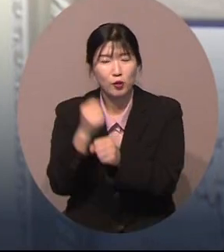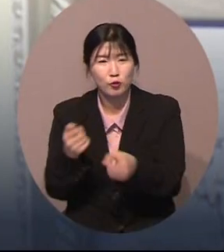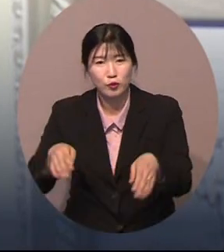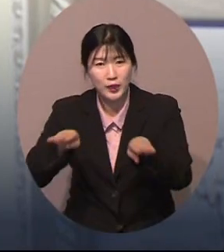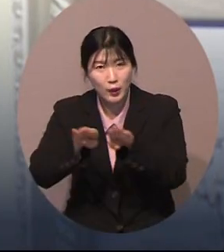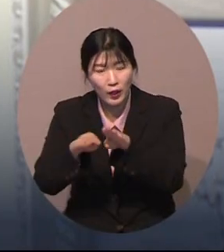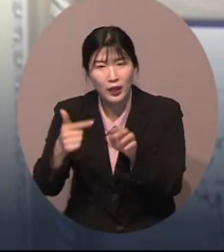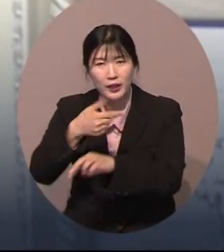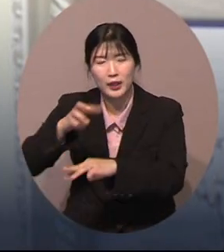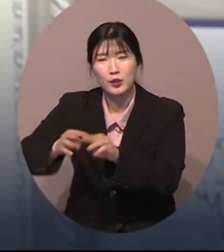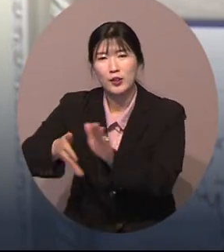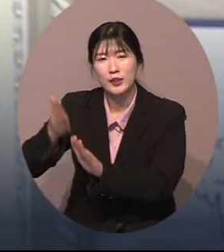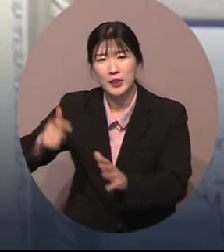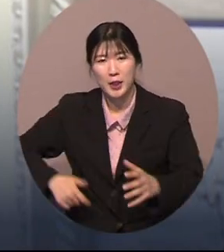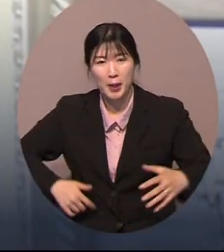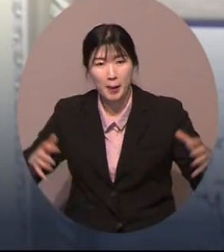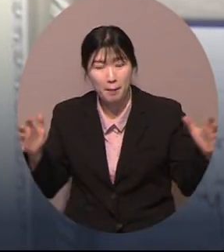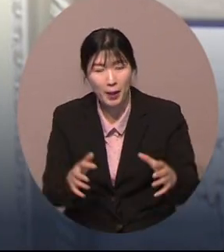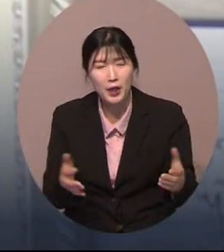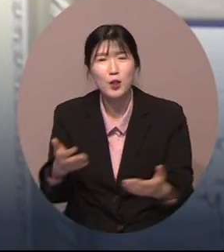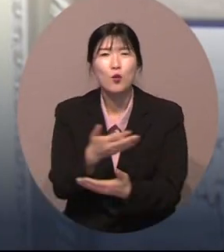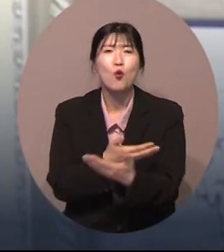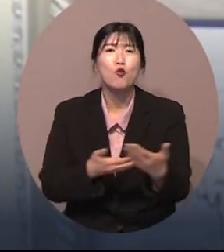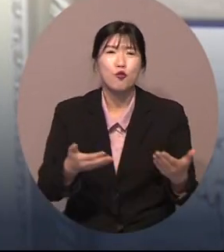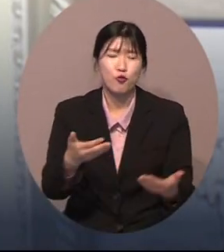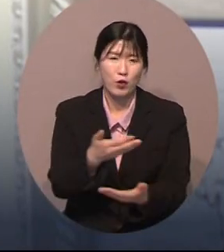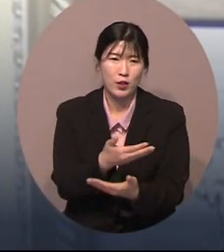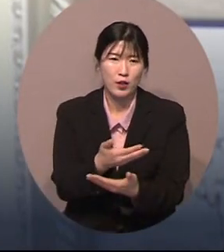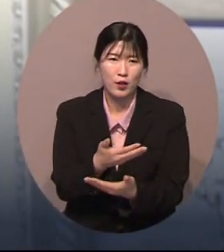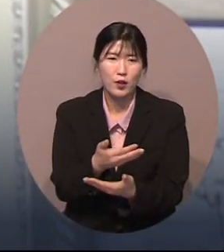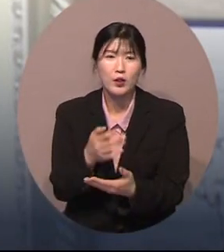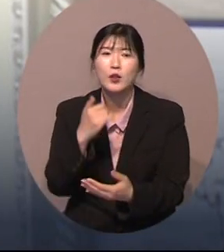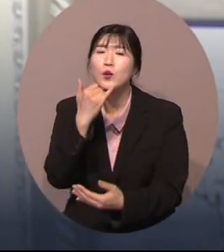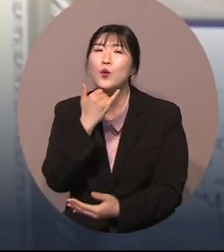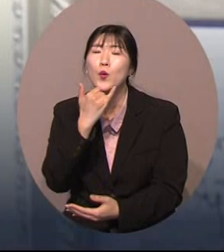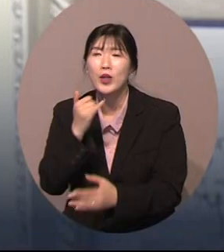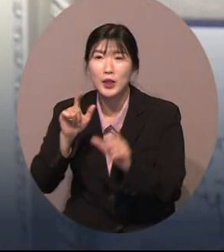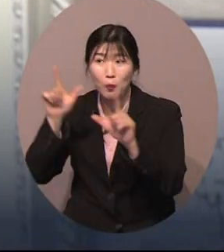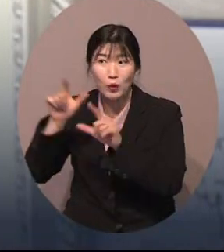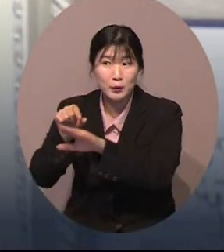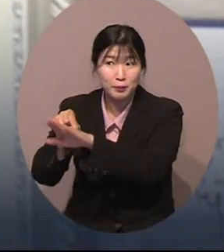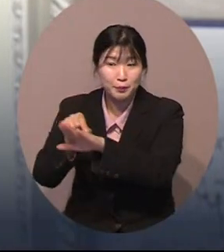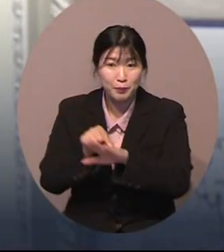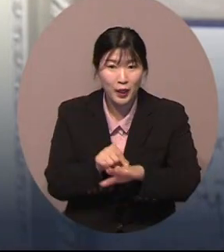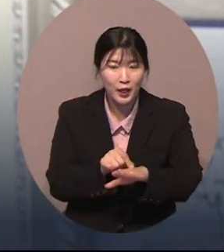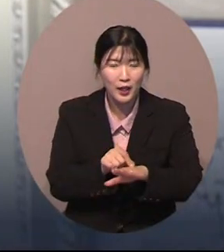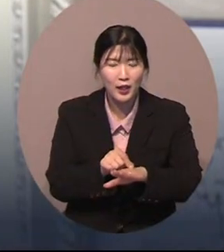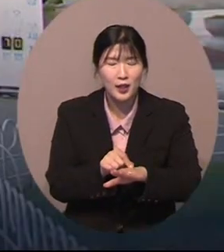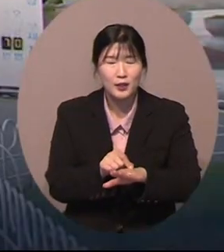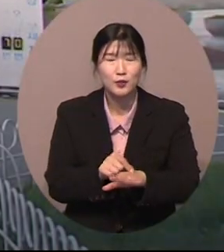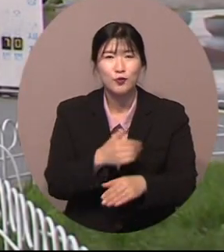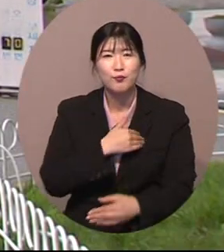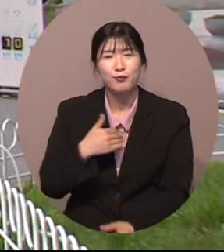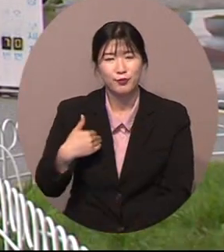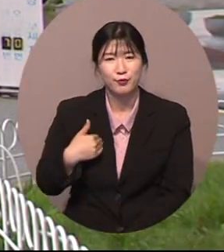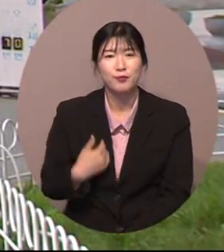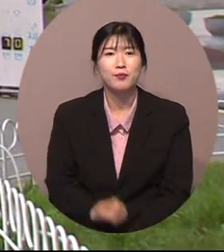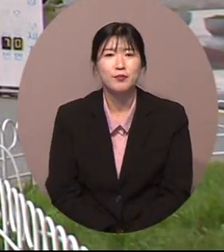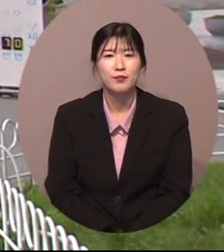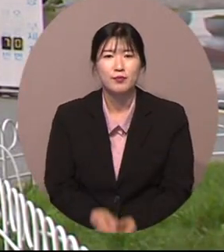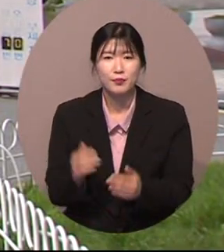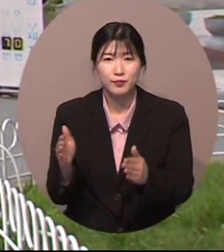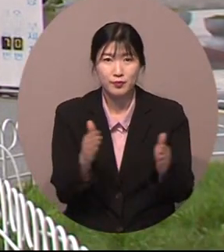만들어서 어 미 독일의 프라운 허퍼 같은 산악 협력에 크게 기여할 수 있는